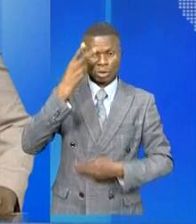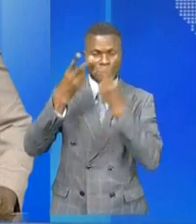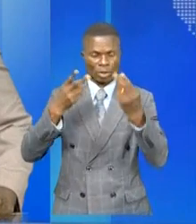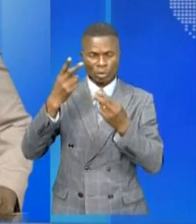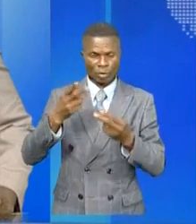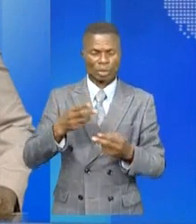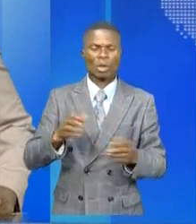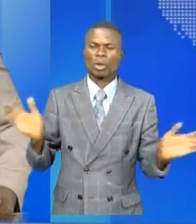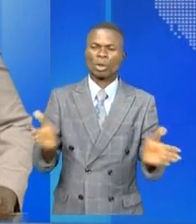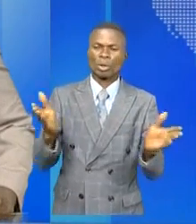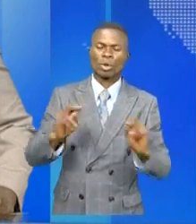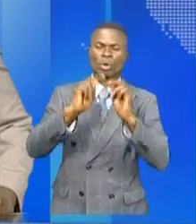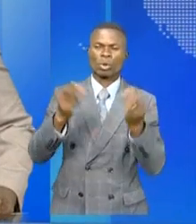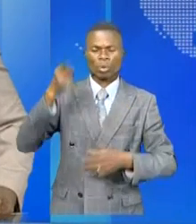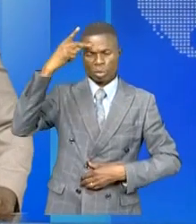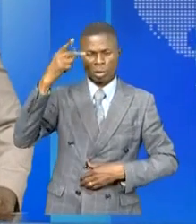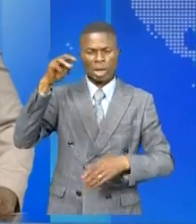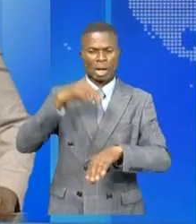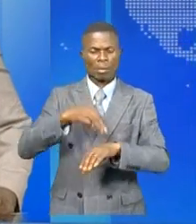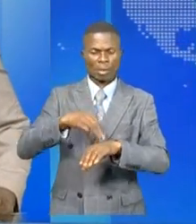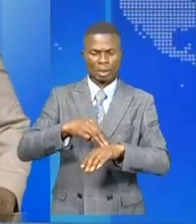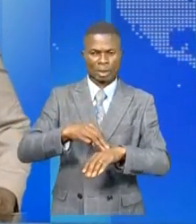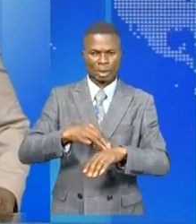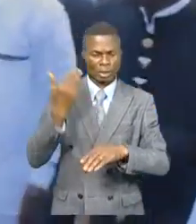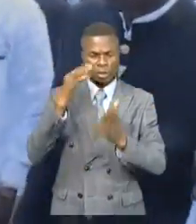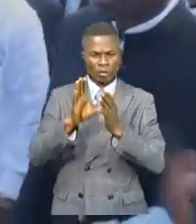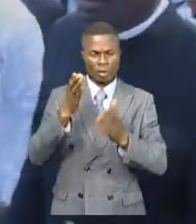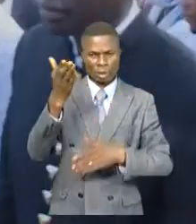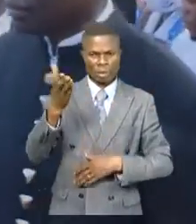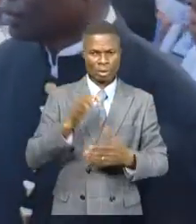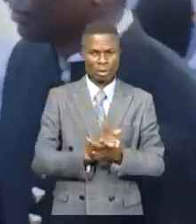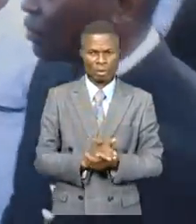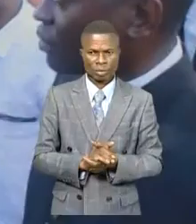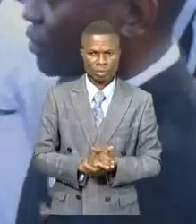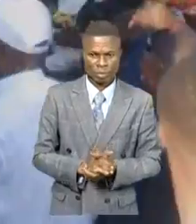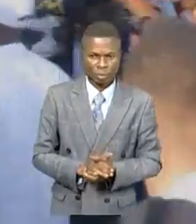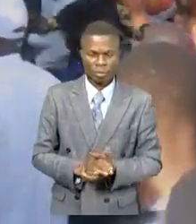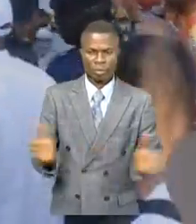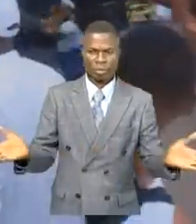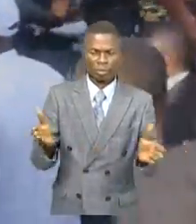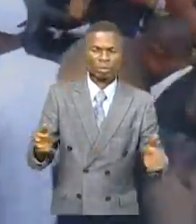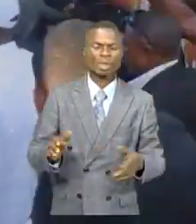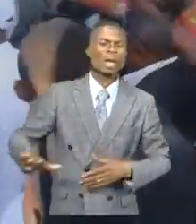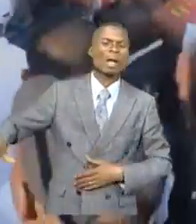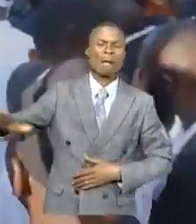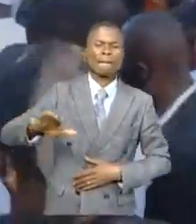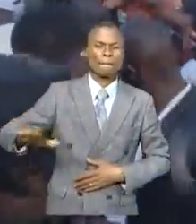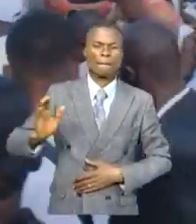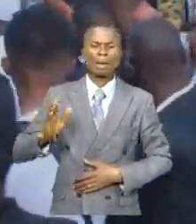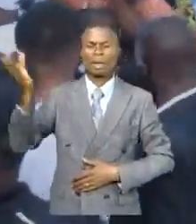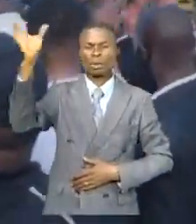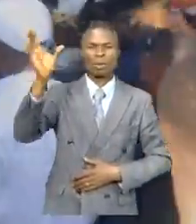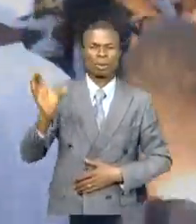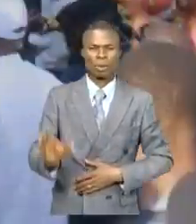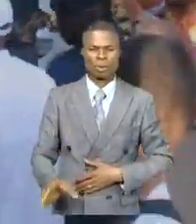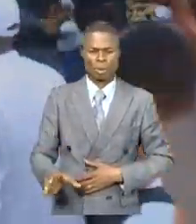de redynamisation de ses partis à Matadi, un récit d'Alain Bikaï. Après avoir quadrillé les coins et les recoins du Congo central